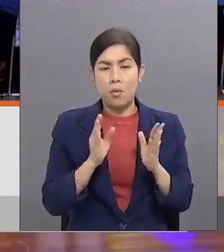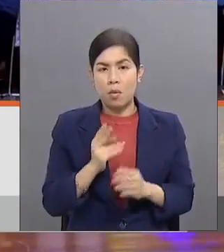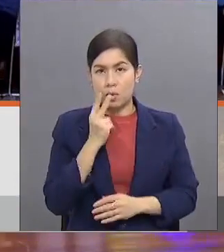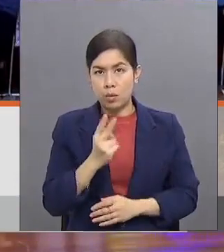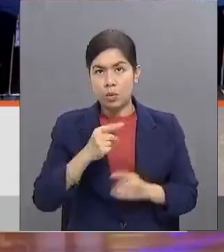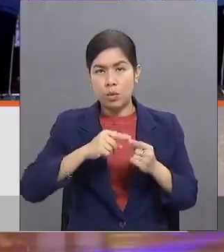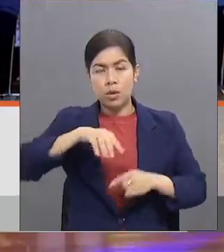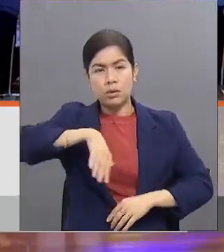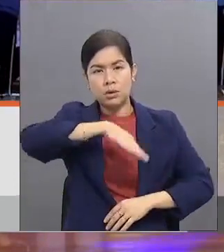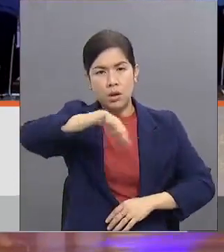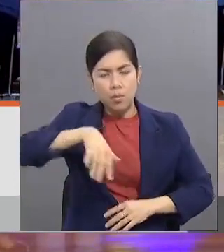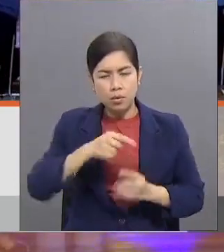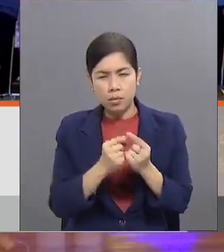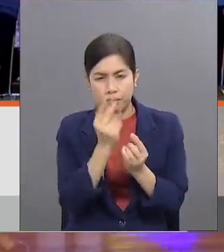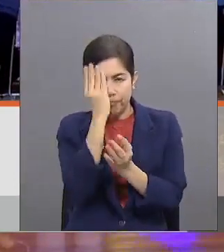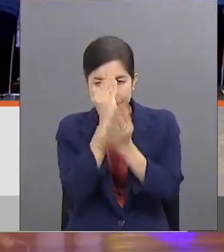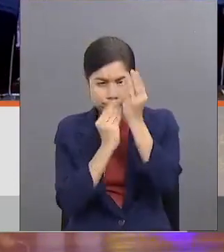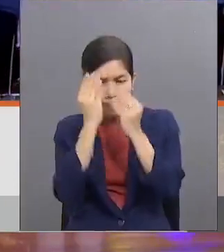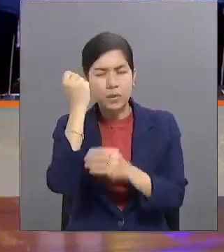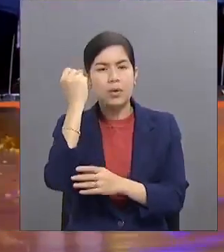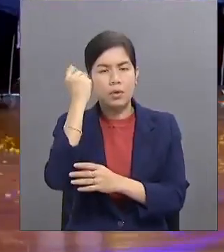สายน้ำไปในตัว